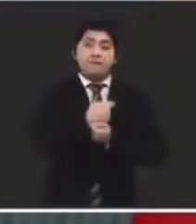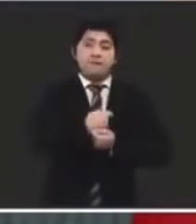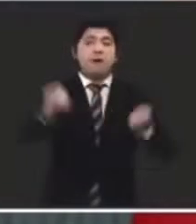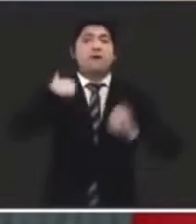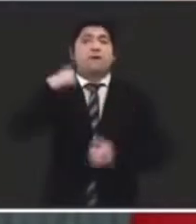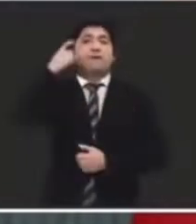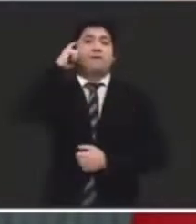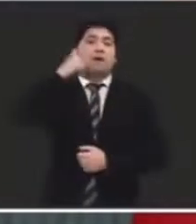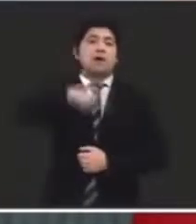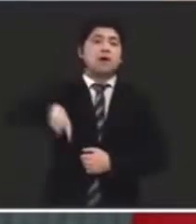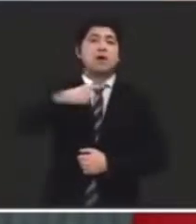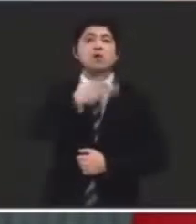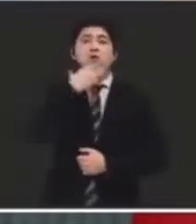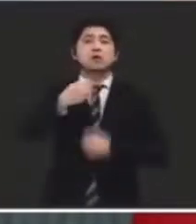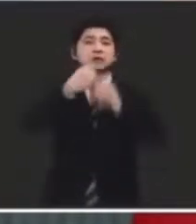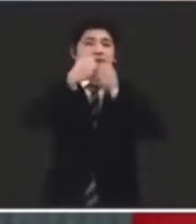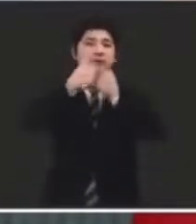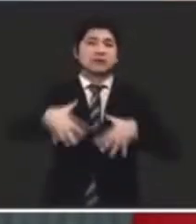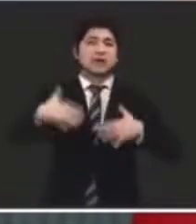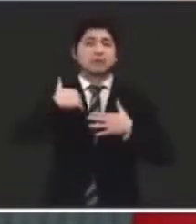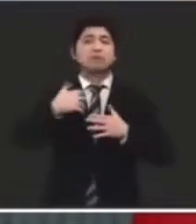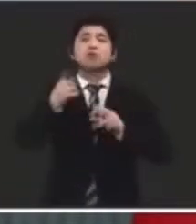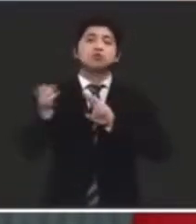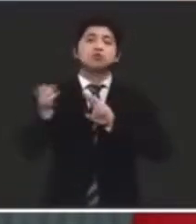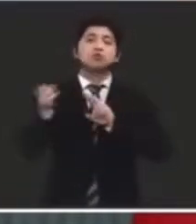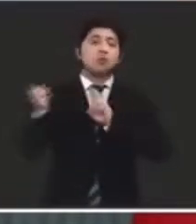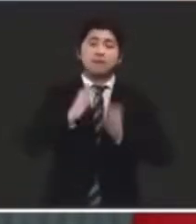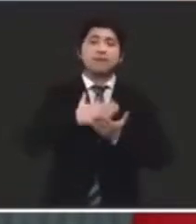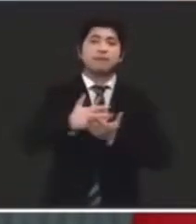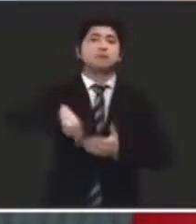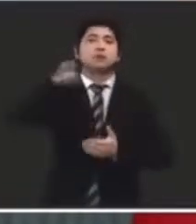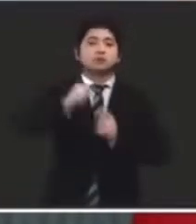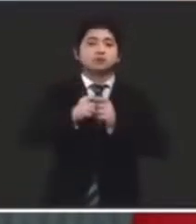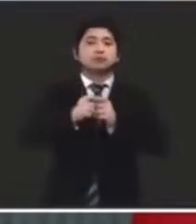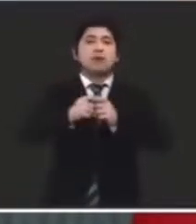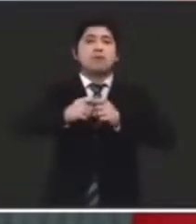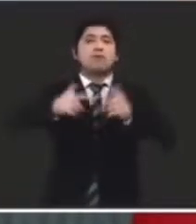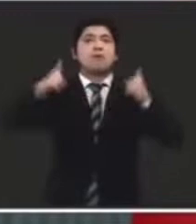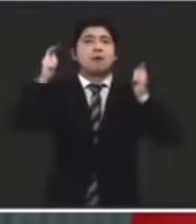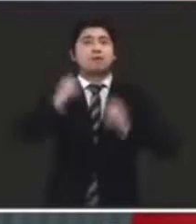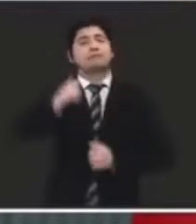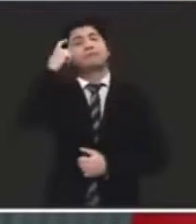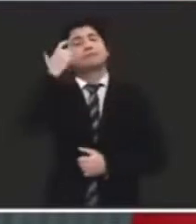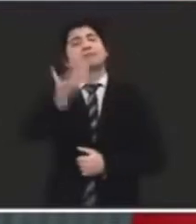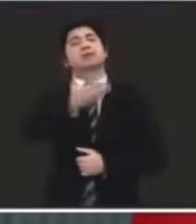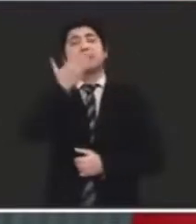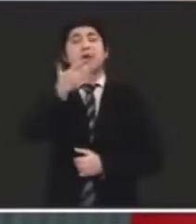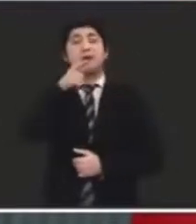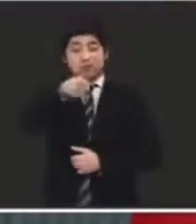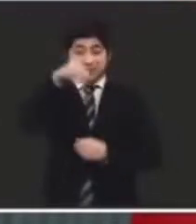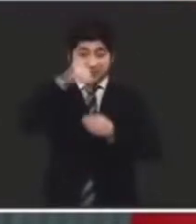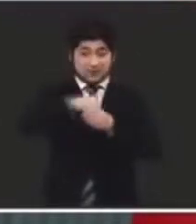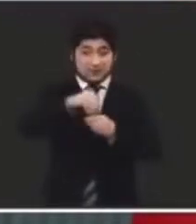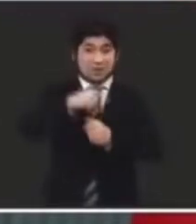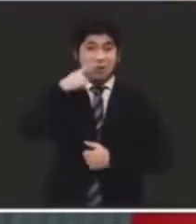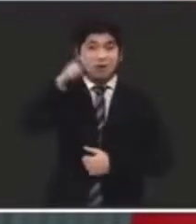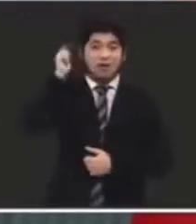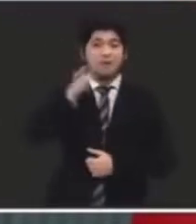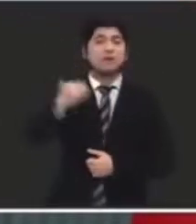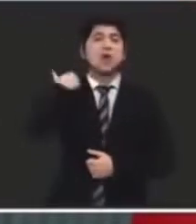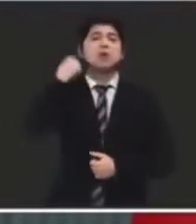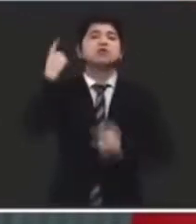anlayışla sistemi sürekli geliştiriyoruz Mesela bu kapsamda getirdiğimiz